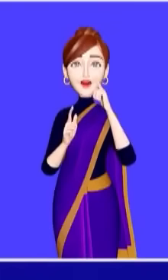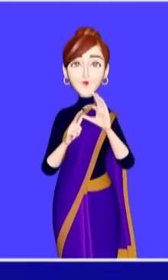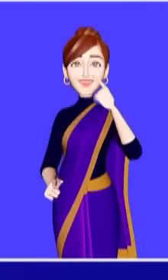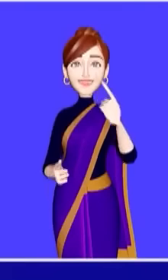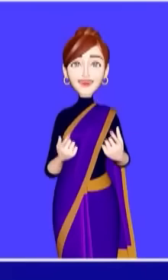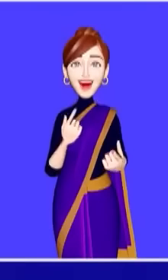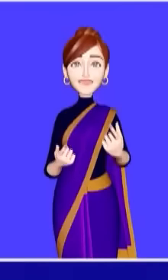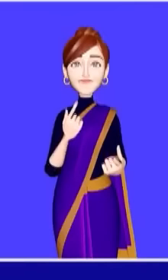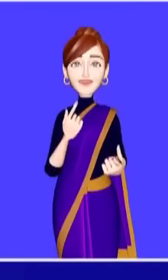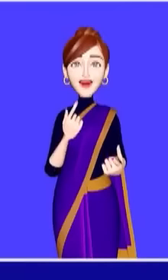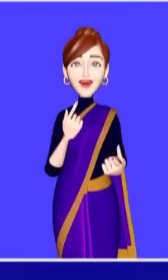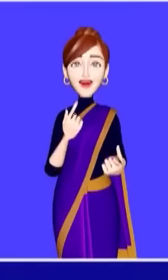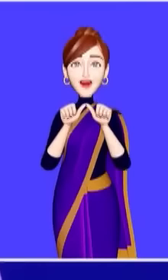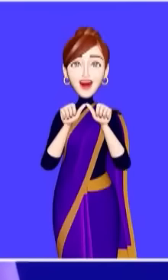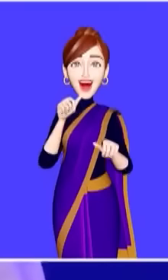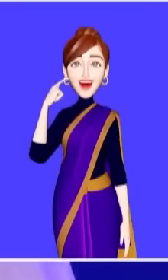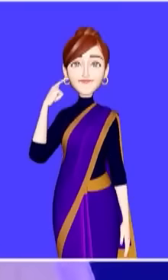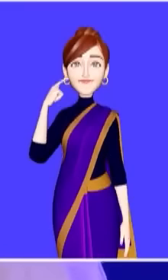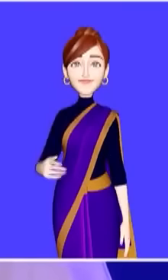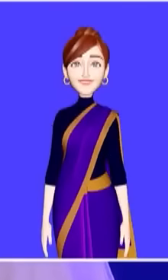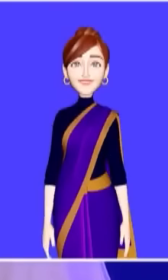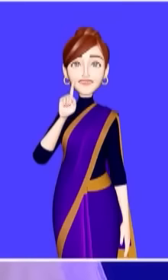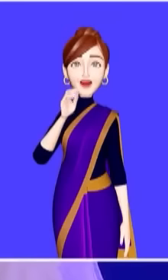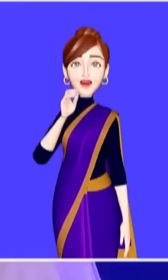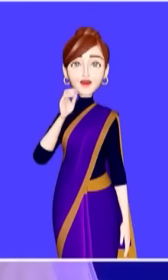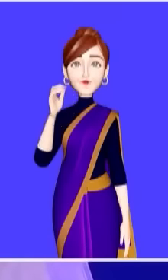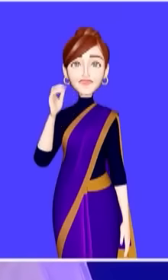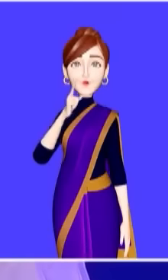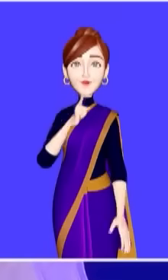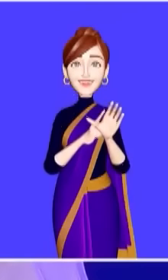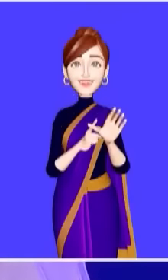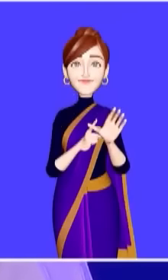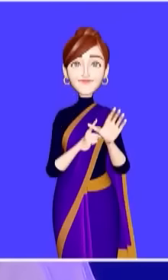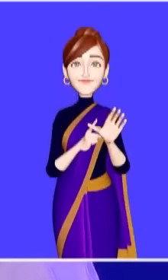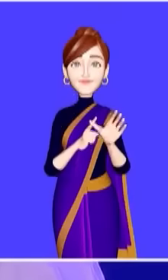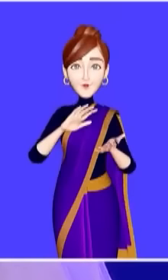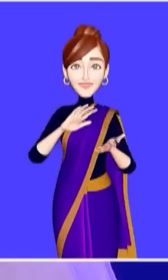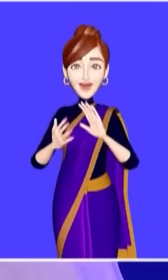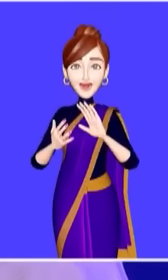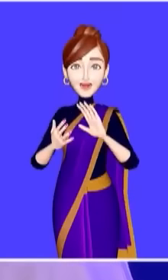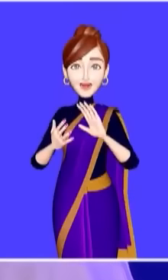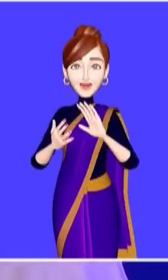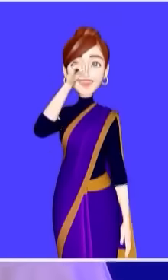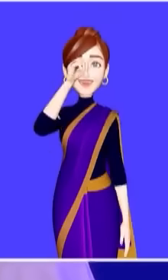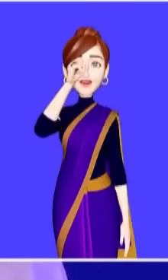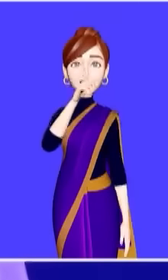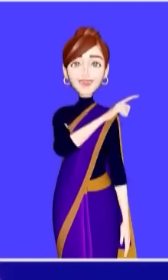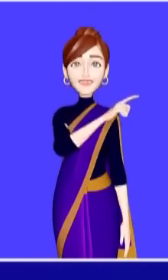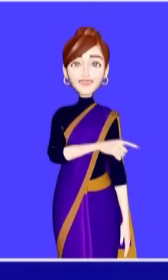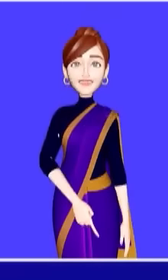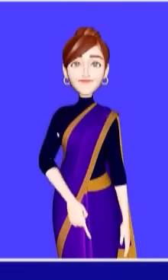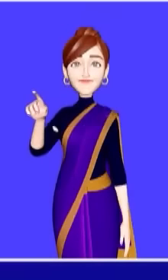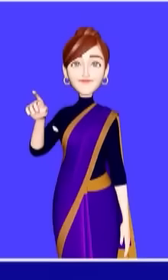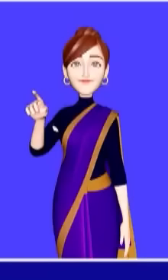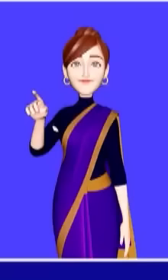एफिशिएंट और इंपैक्टफुल बनाएगा। हम बेहतर डिजाइन करेंगे, तेज